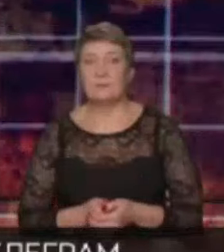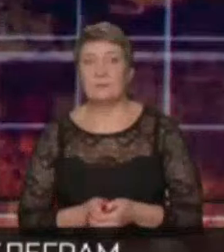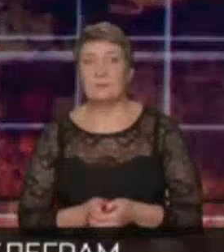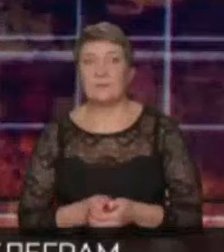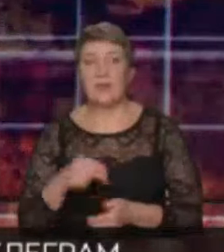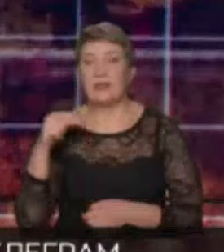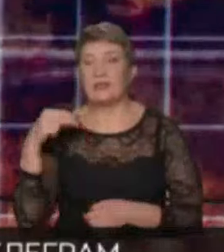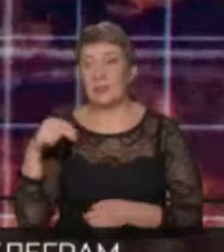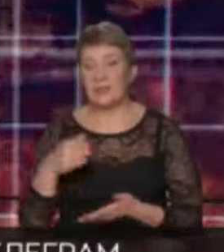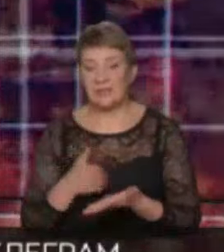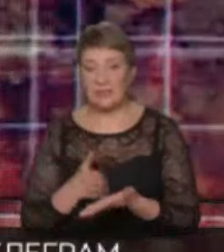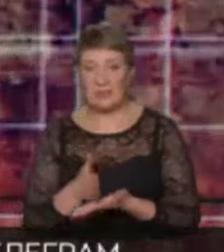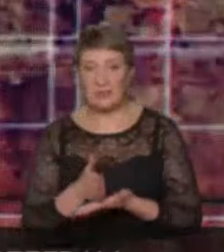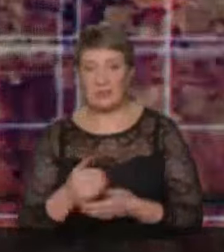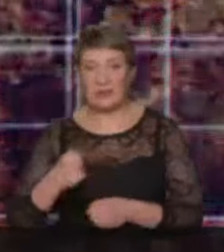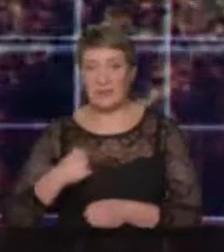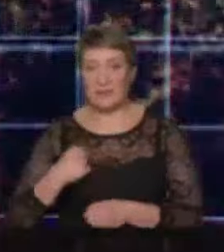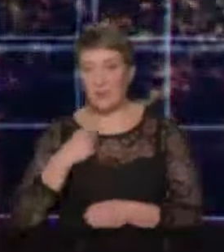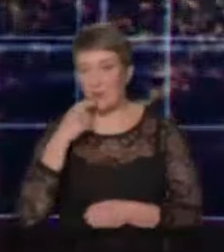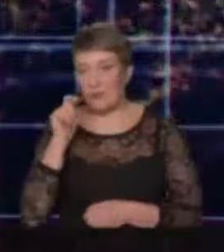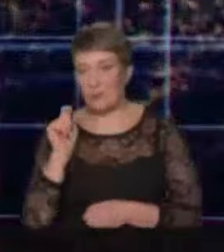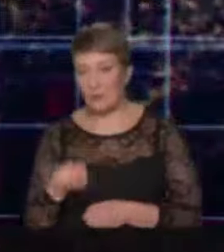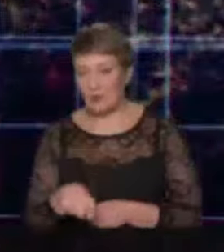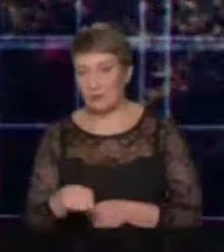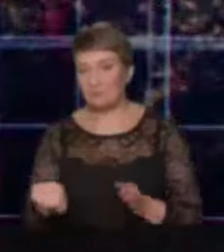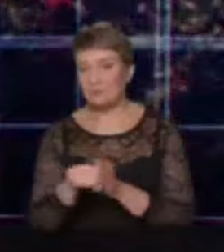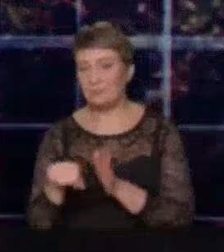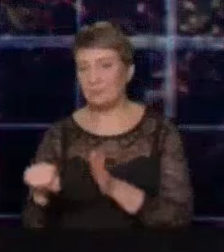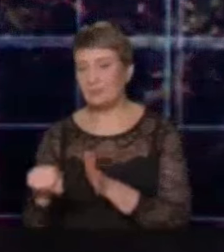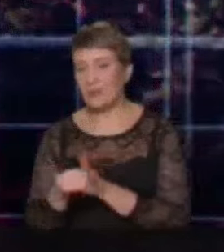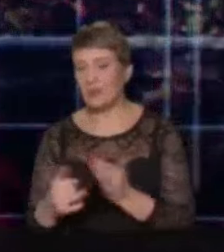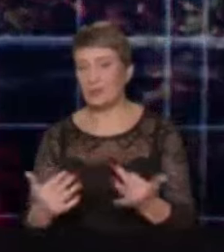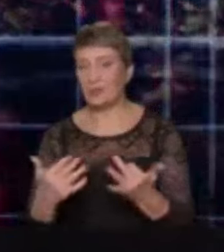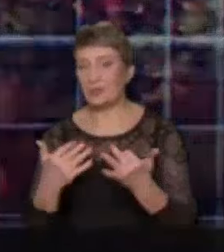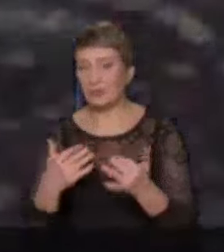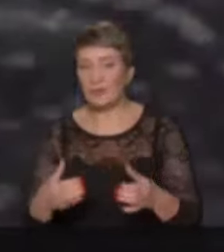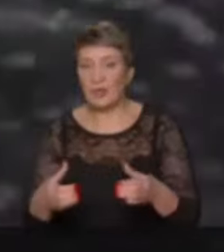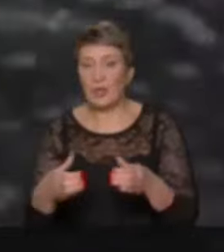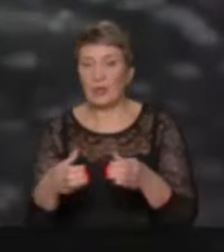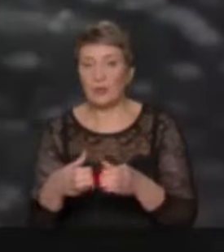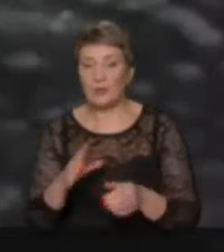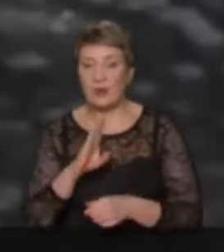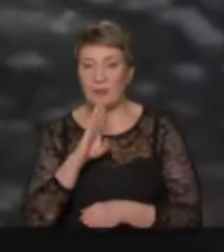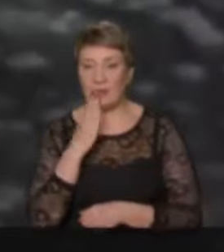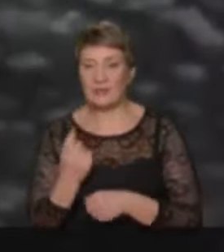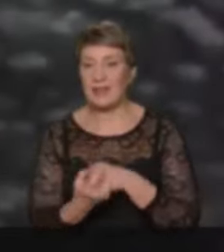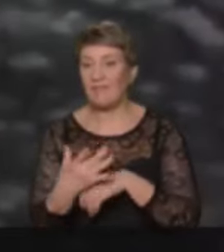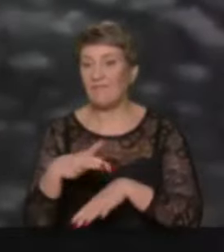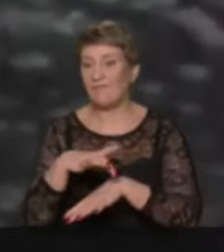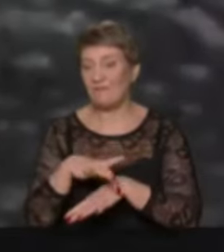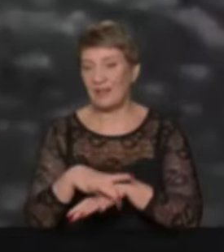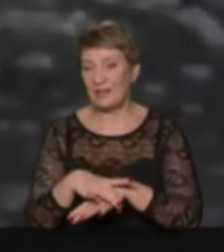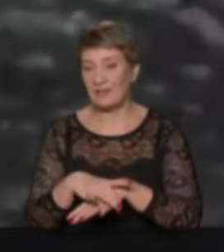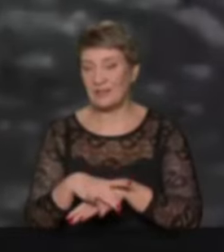На запорізькому напрямку наші військові знищили штурмові групи противника в районі Новопрокопівки. Виявила росіян